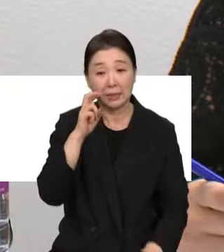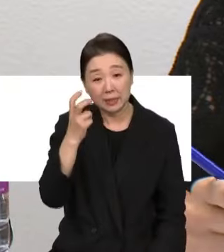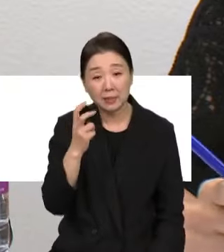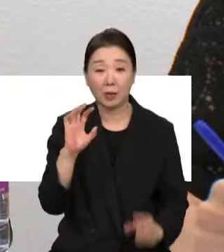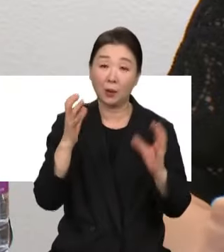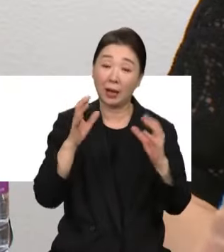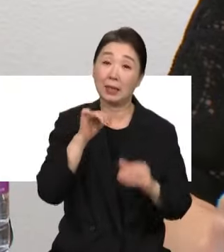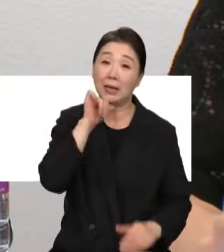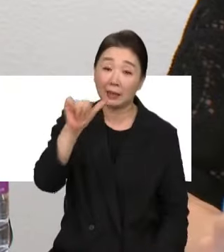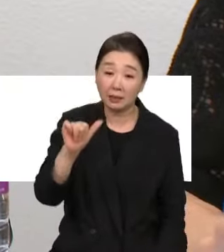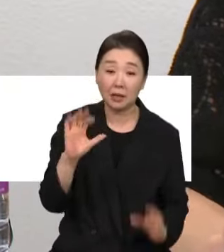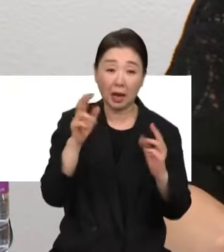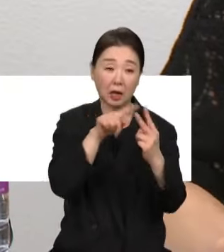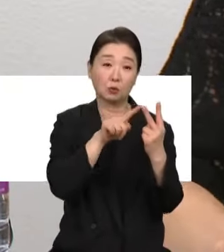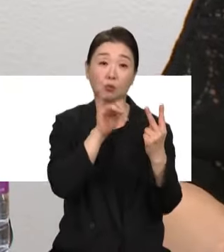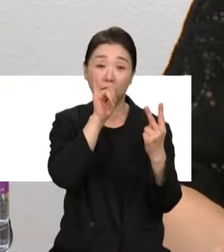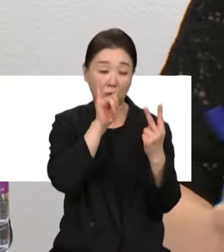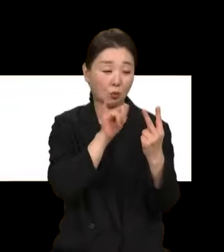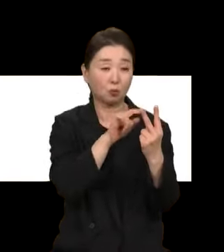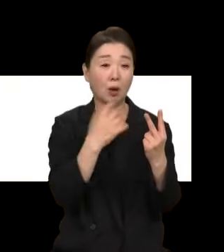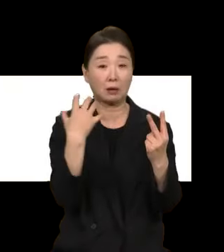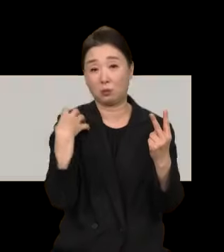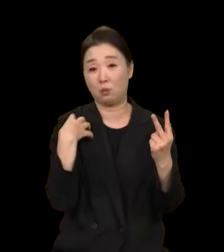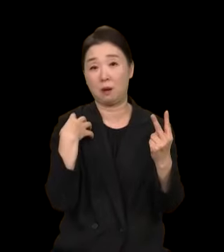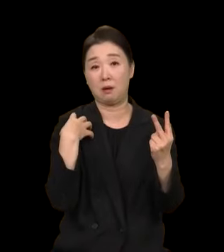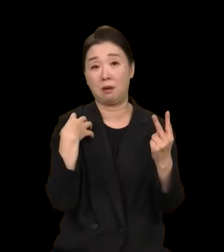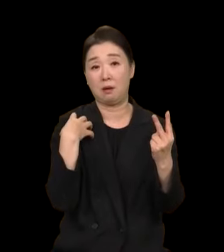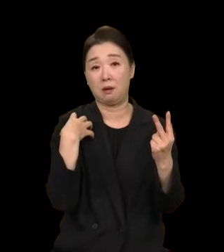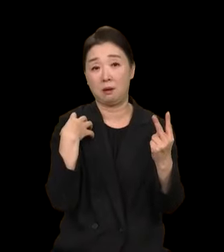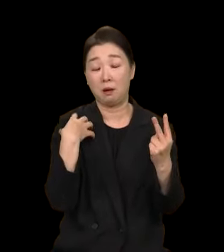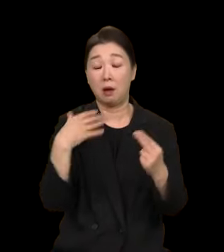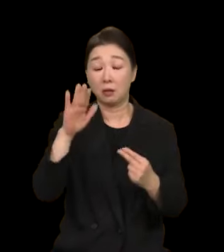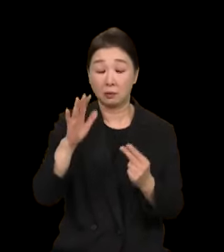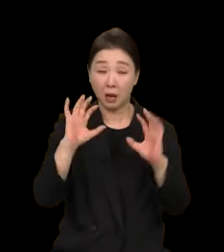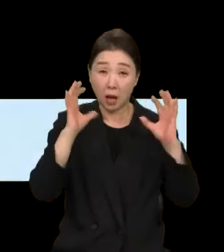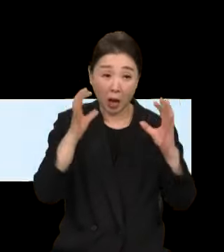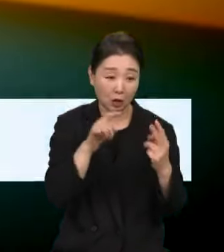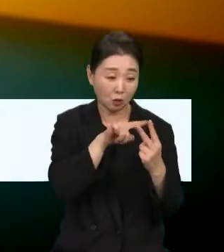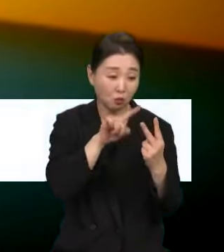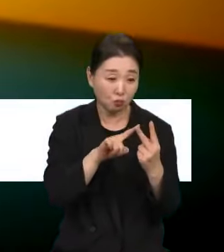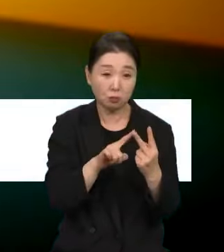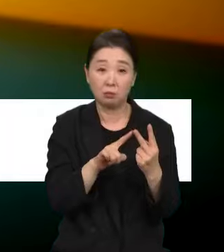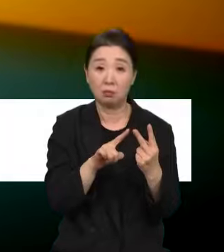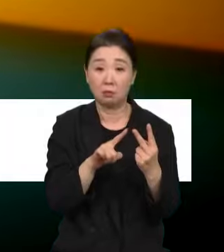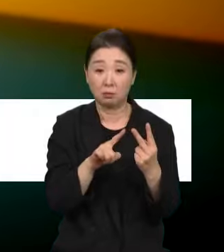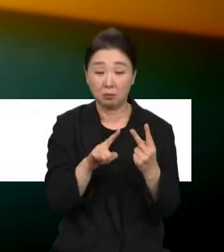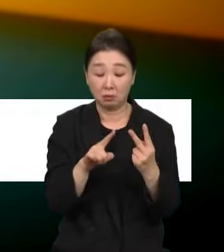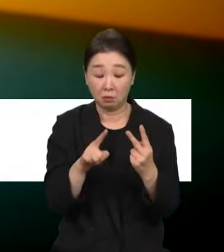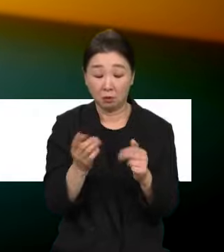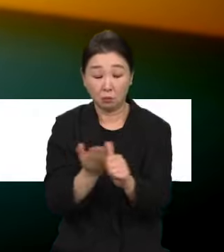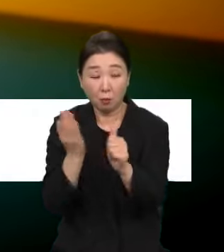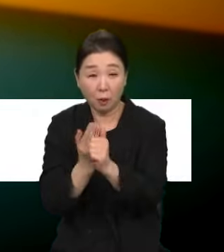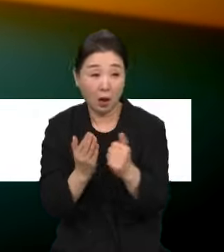아이가 있는데 아이를 다봐야 그런 아이를 봐도 한명을